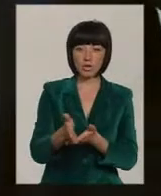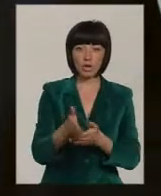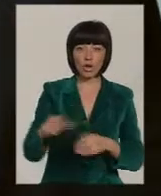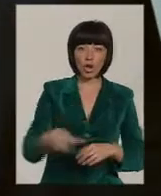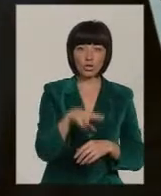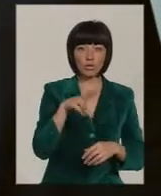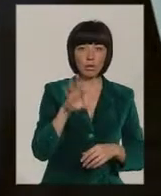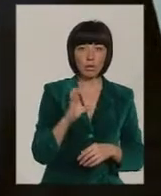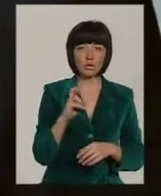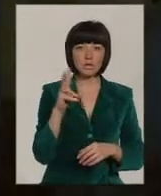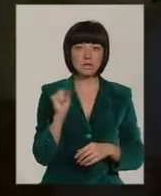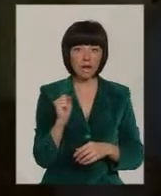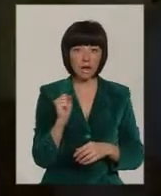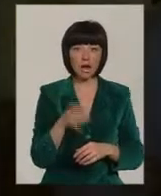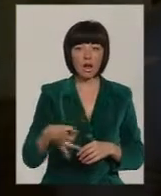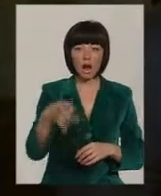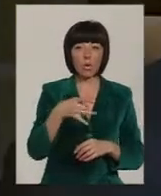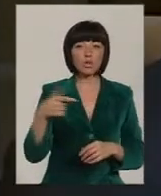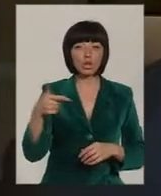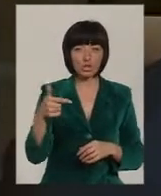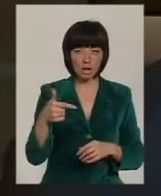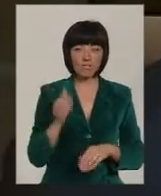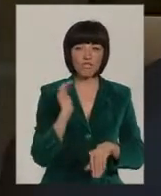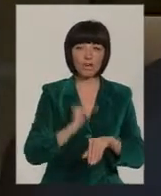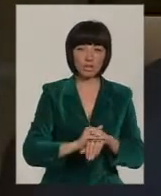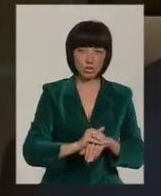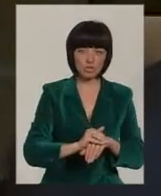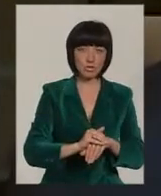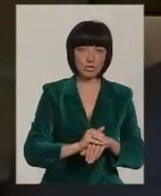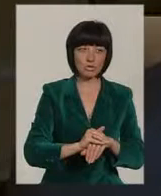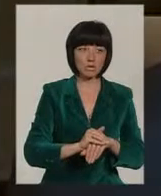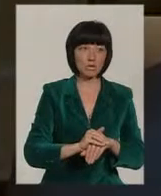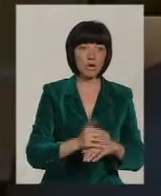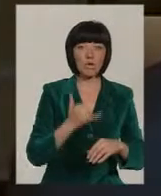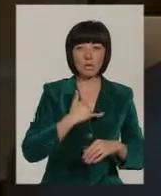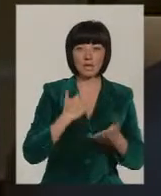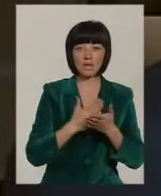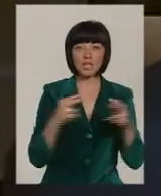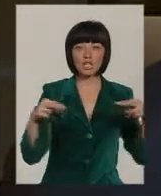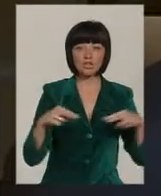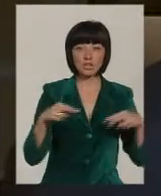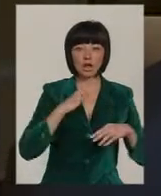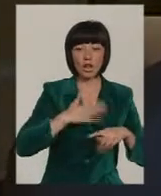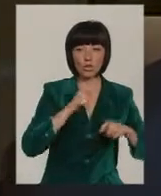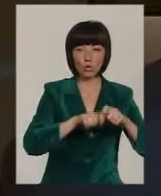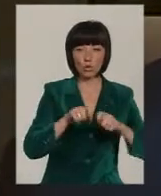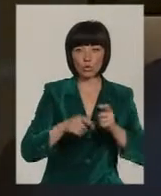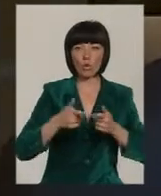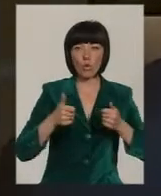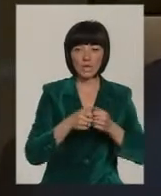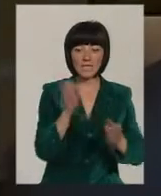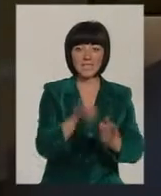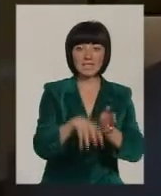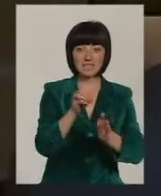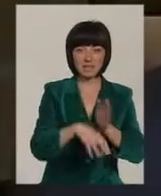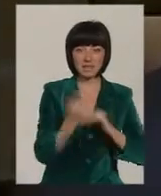Плоска і приватний сектор району Гречан. Практично в мене є свідчення наших контролюючих органів, що